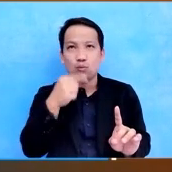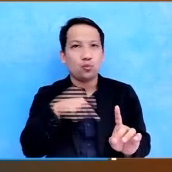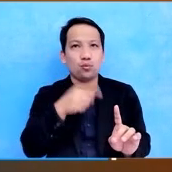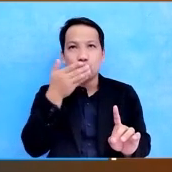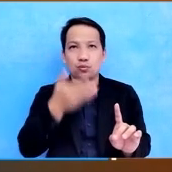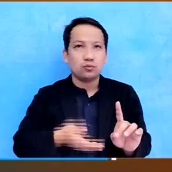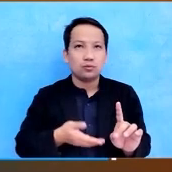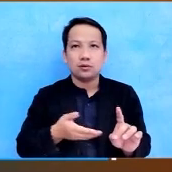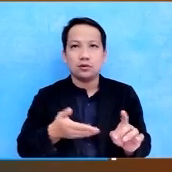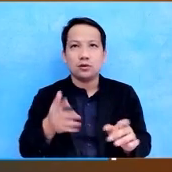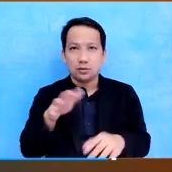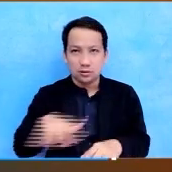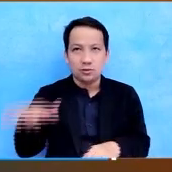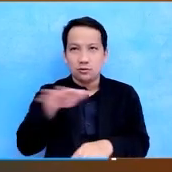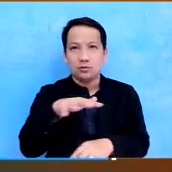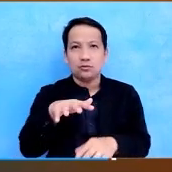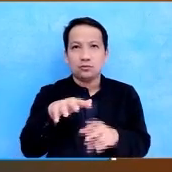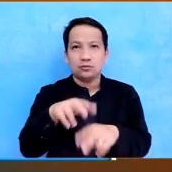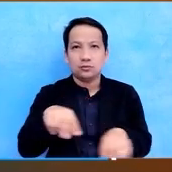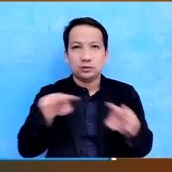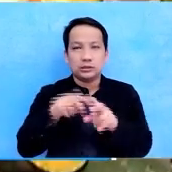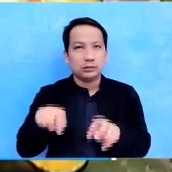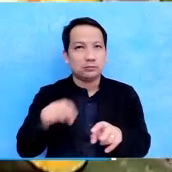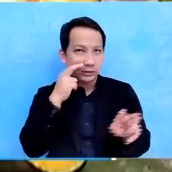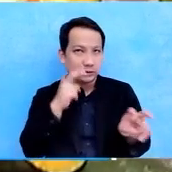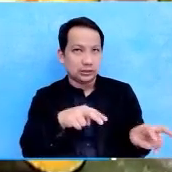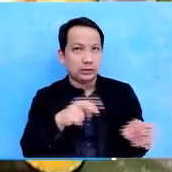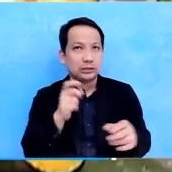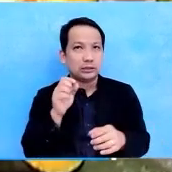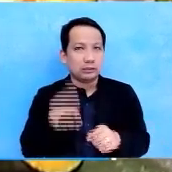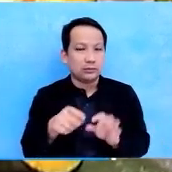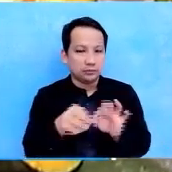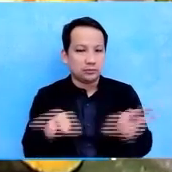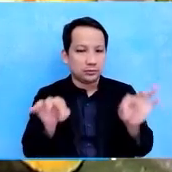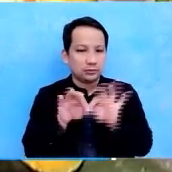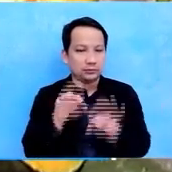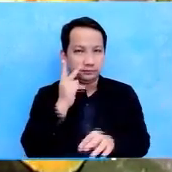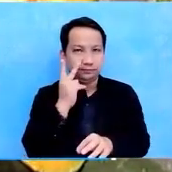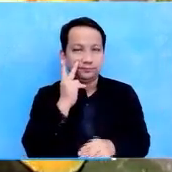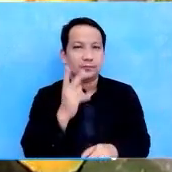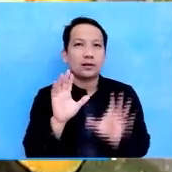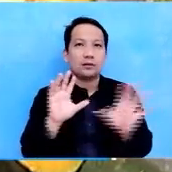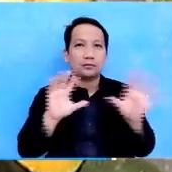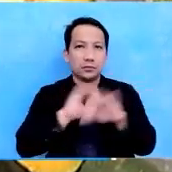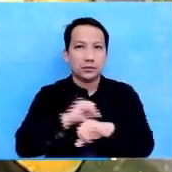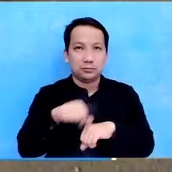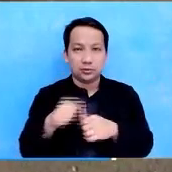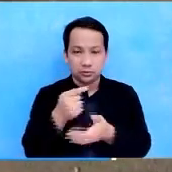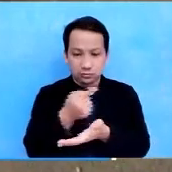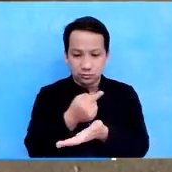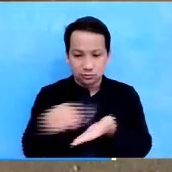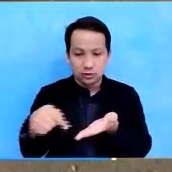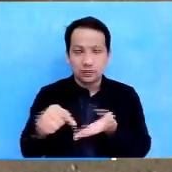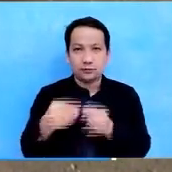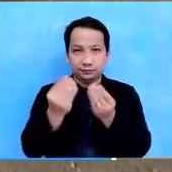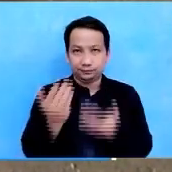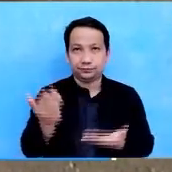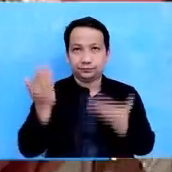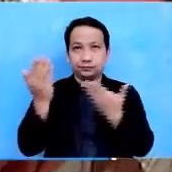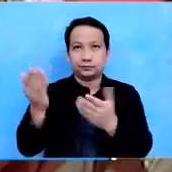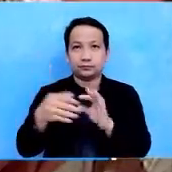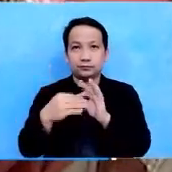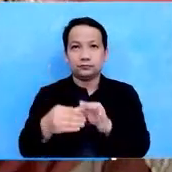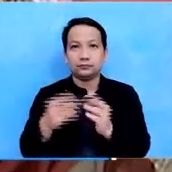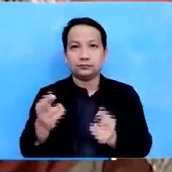pero buong value chain po ang dapat tingnan. Bago matapos ang linggong ito, magsusumiti na sila ng